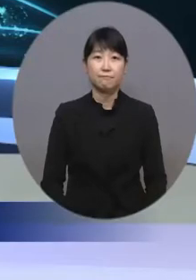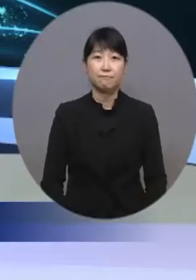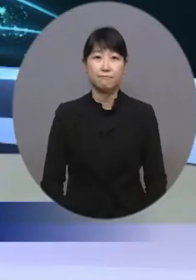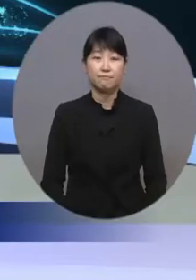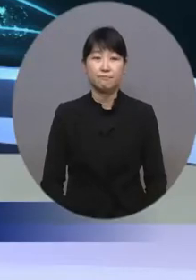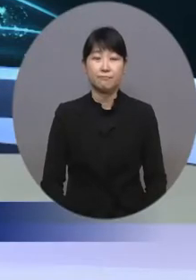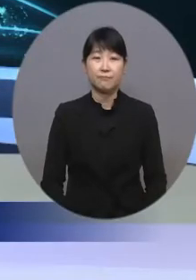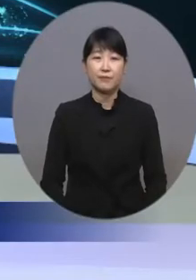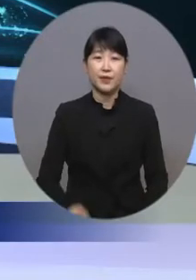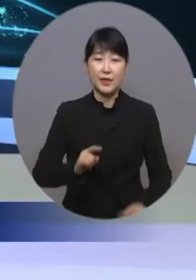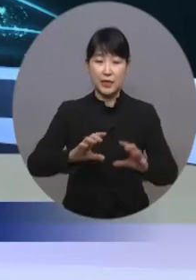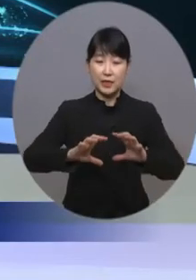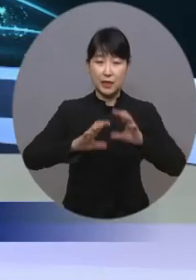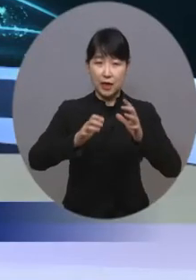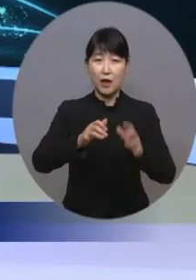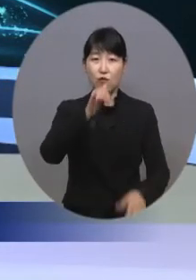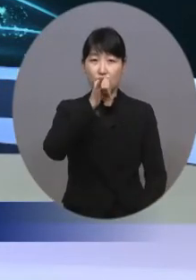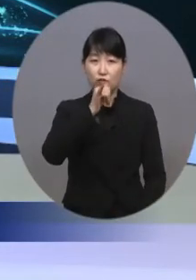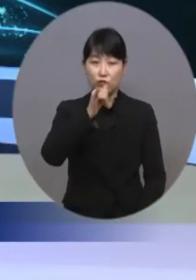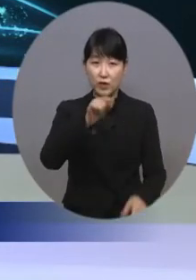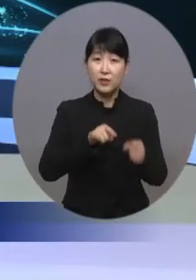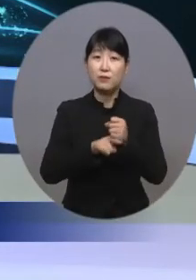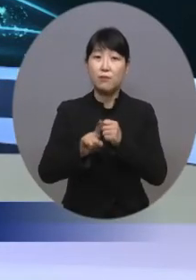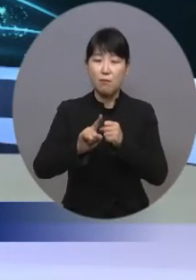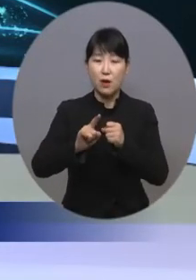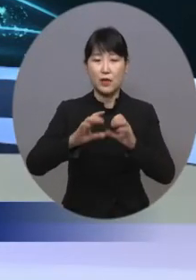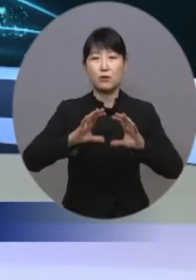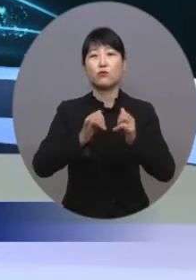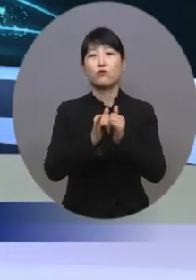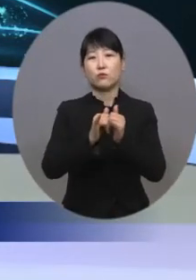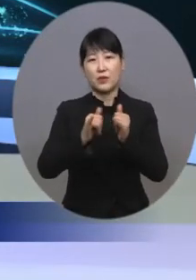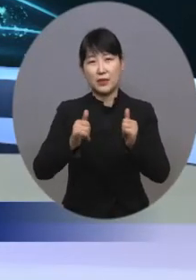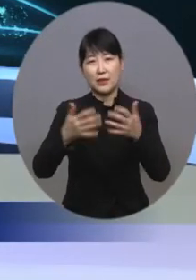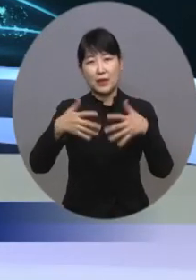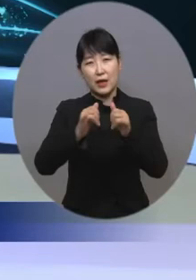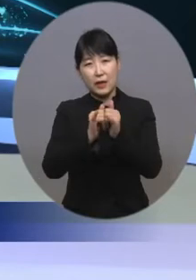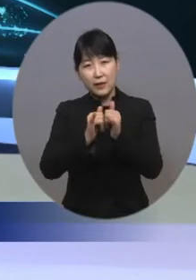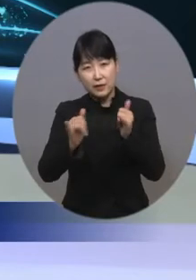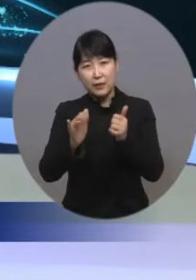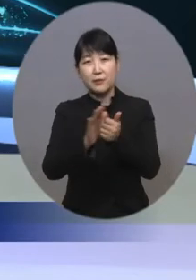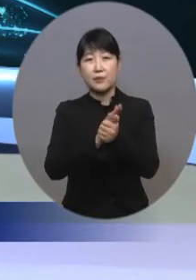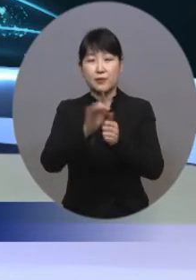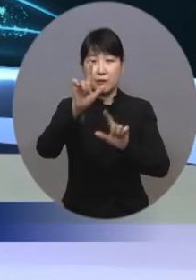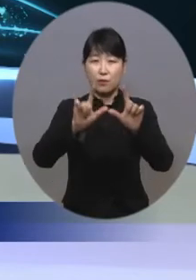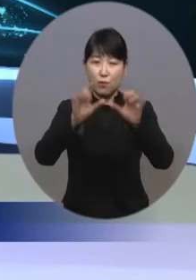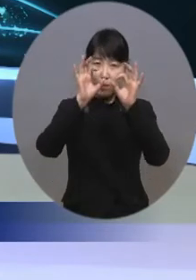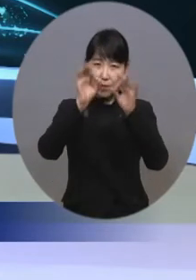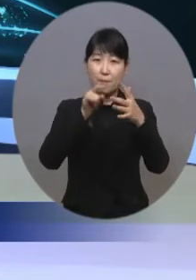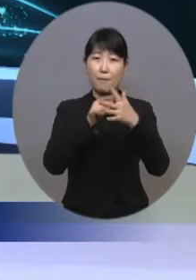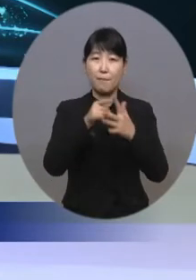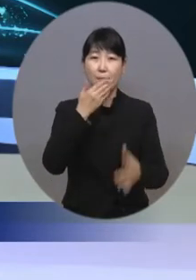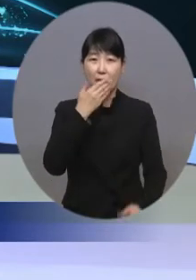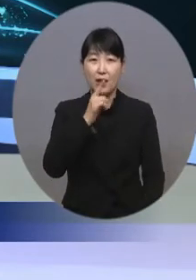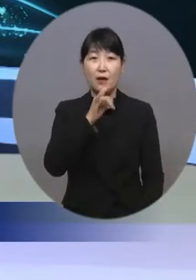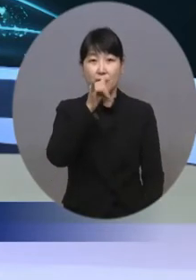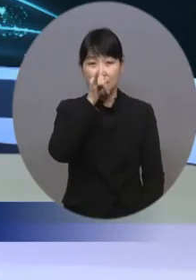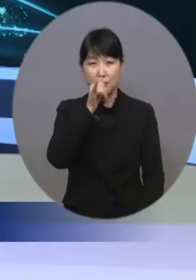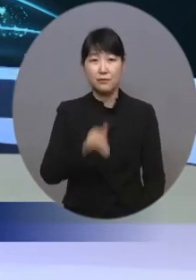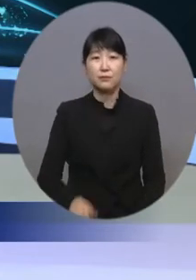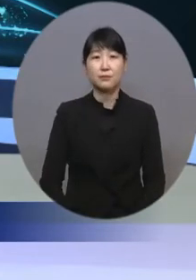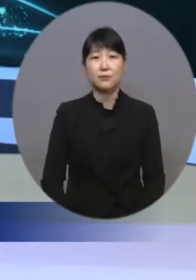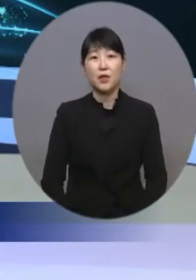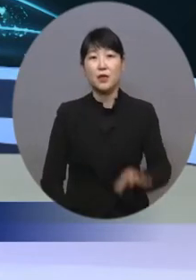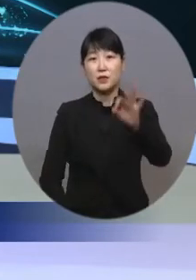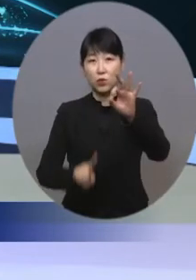한 나라의 위대함과 도덕성은 그 나라 국민들이 약자를 어떻게 대하는지를 보면 알 수 있다는 말이 있습니다.